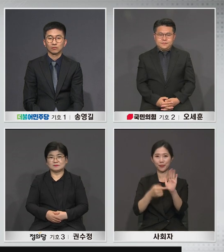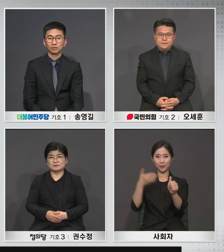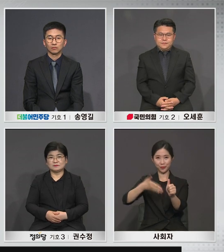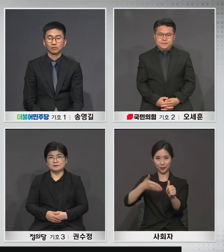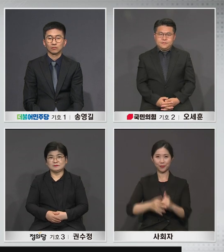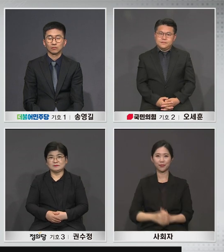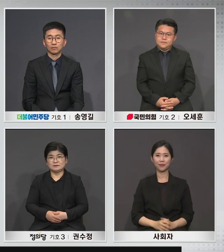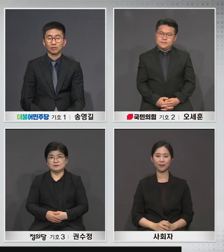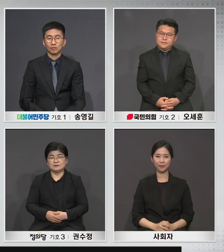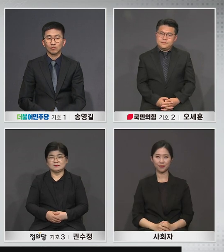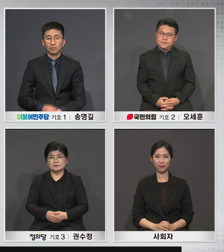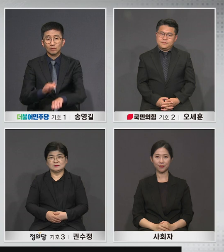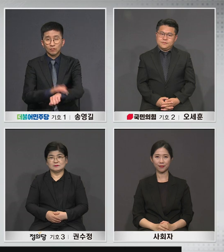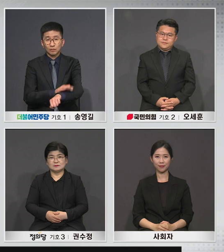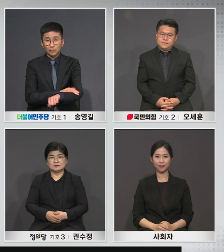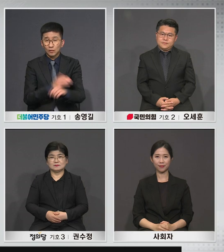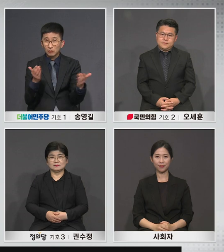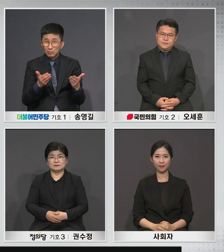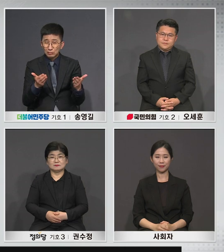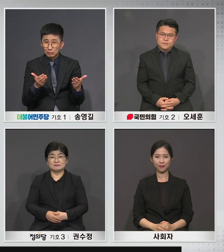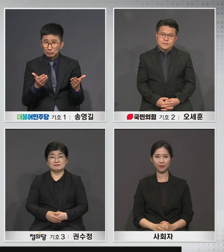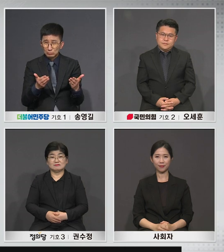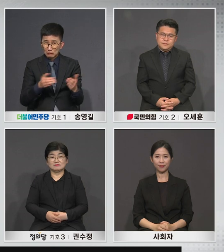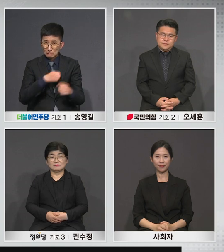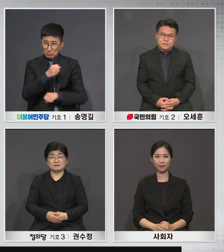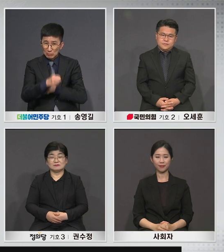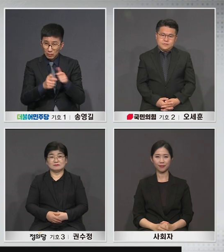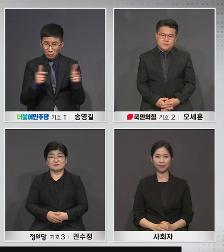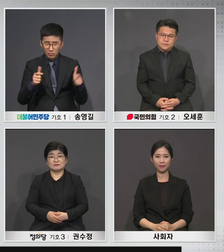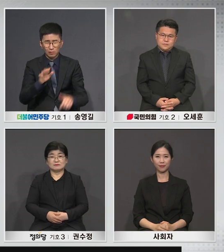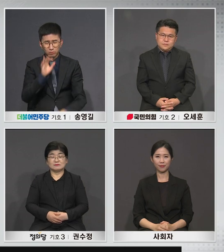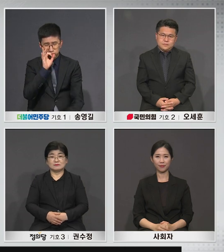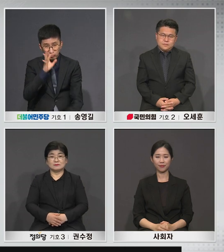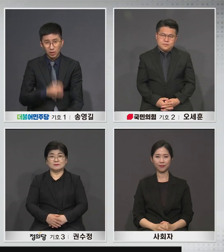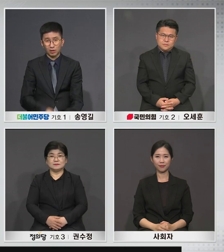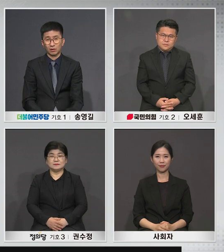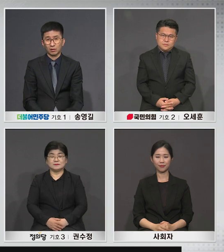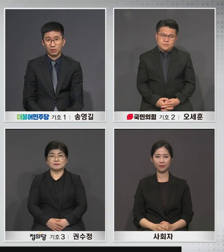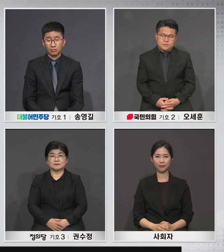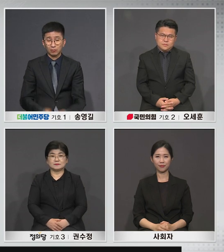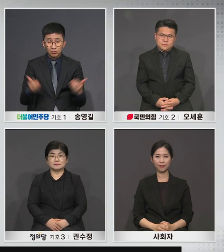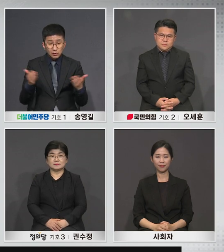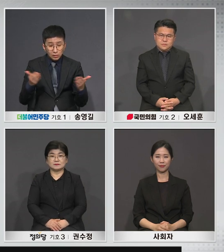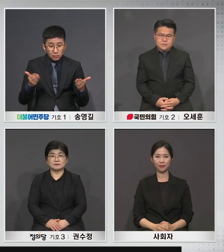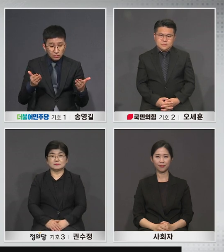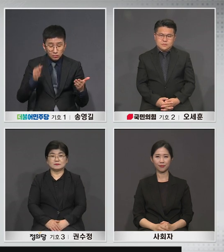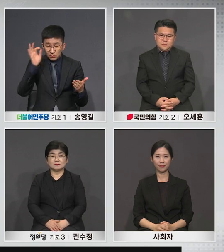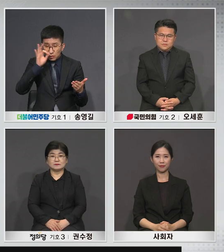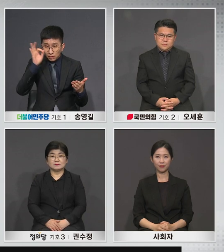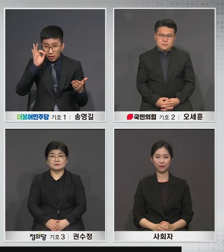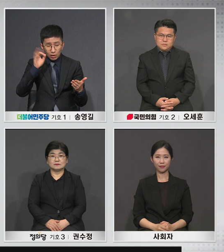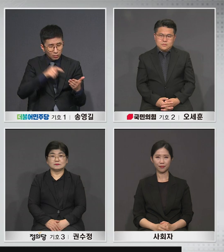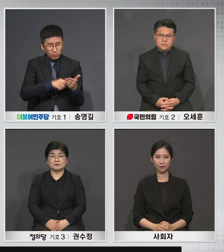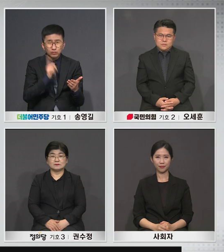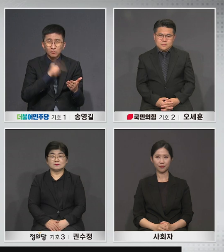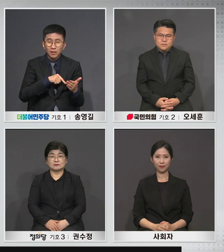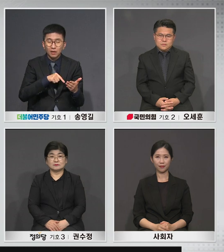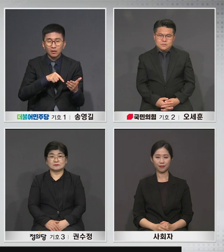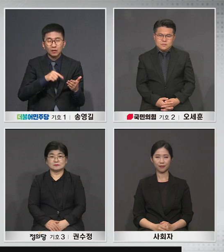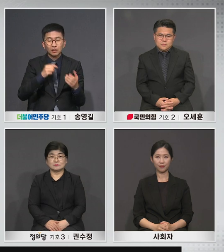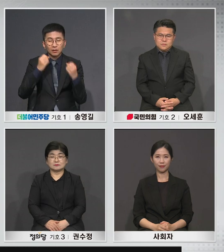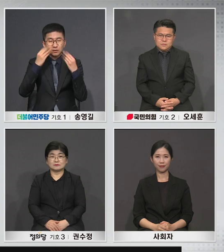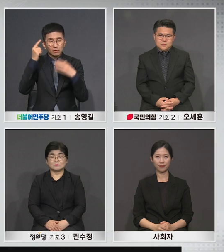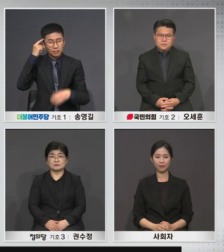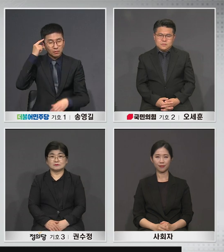일자리는 억지로 만들어지는 게 아닙니다. 일감이 있어야 일자리가 있습니다. 일감이라는 것은 새로운 산업을 의미합니다. 새로운